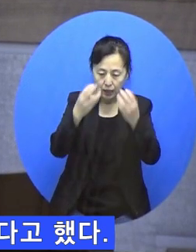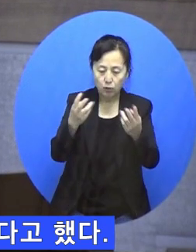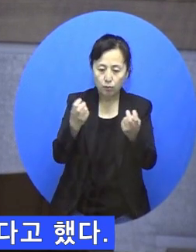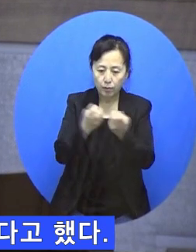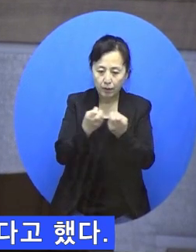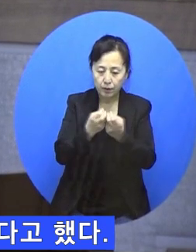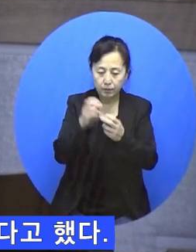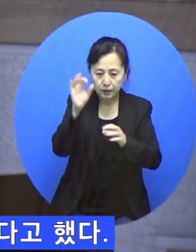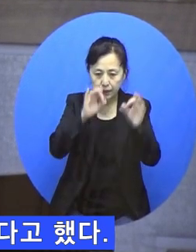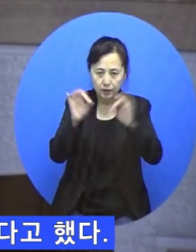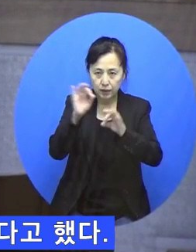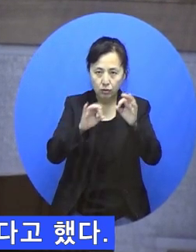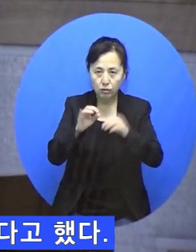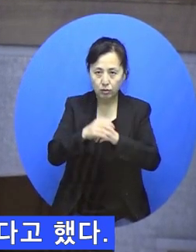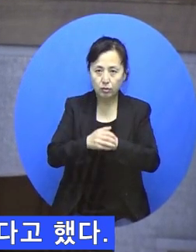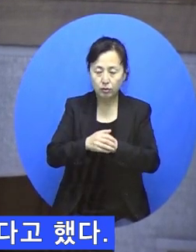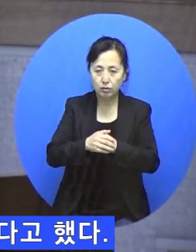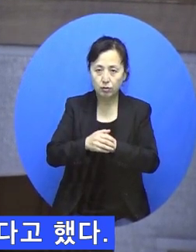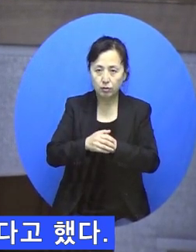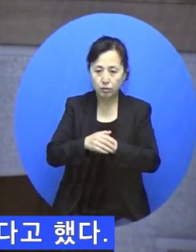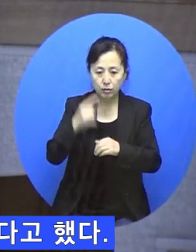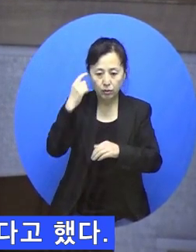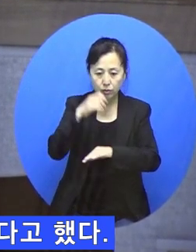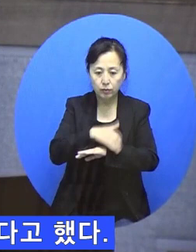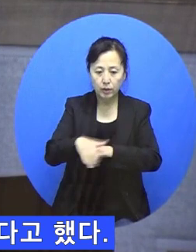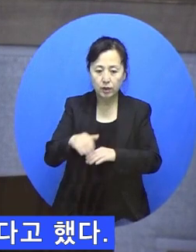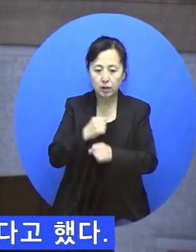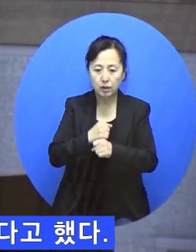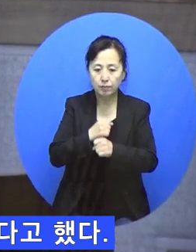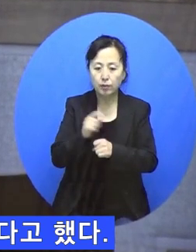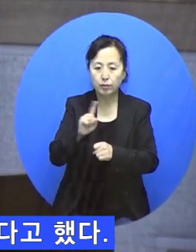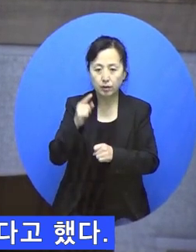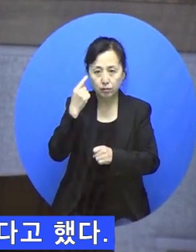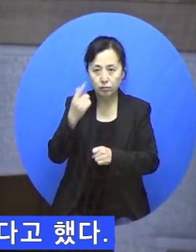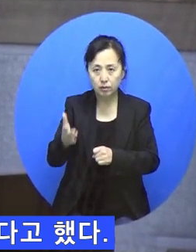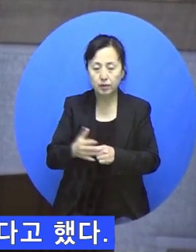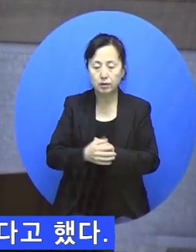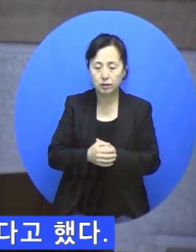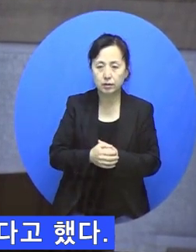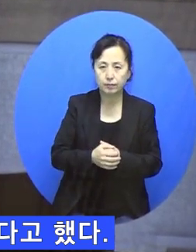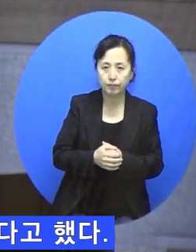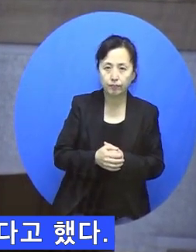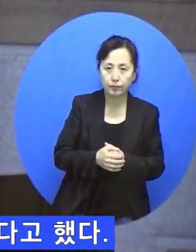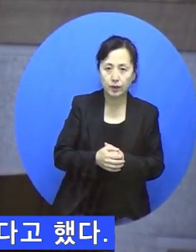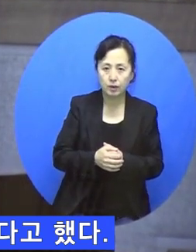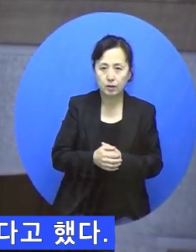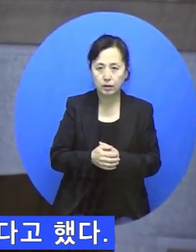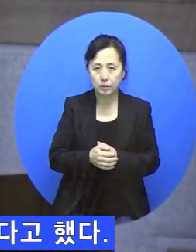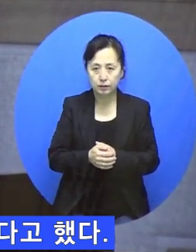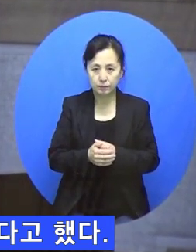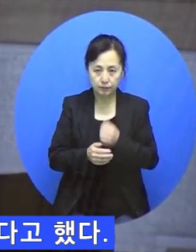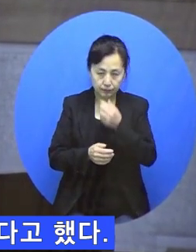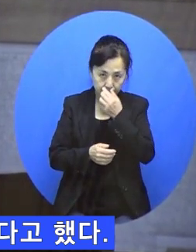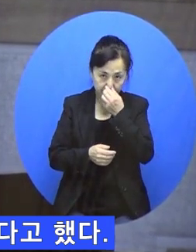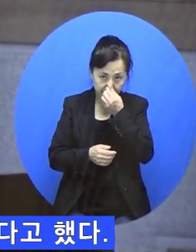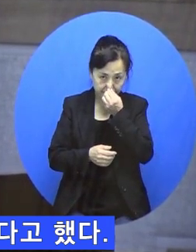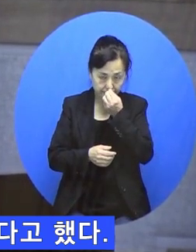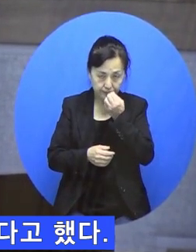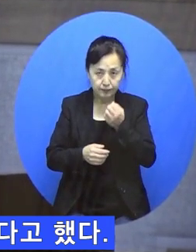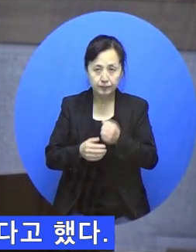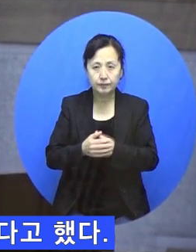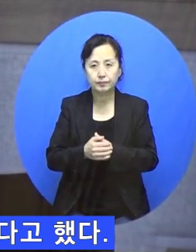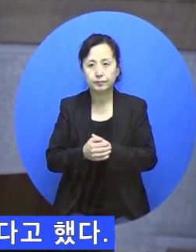있습니다. 대외비로선 전체를 다 공개하기는 어렵지만 지금 아까 표현한 대로 뭐 공약이 억울해졌니 뭐 안 됩니 그런